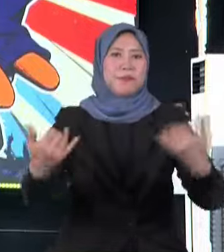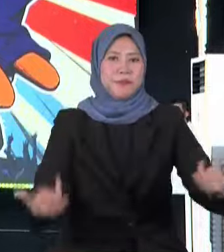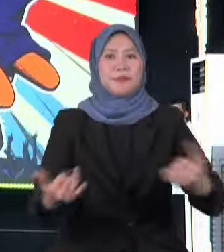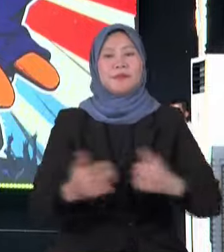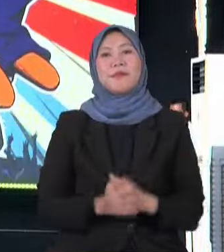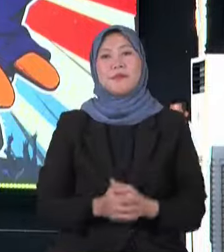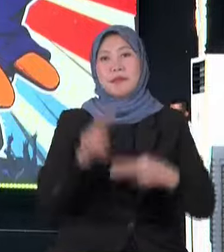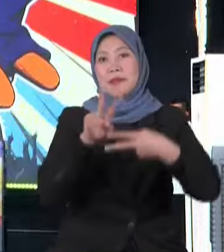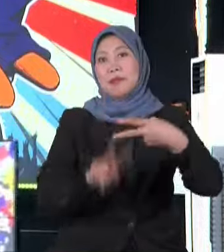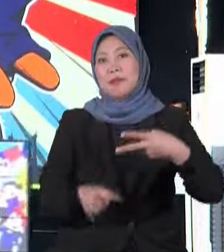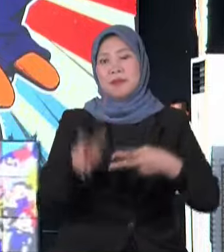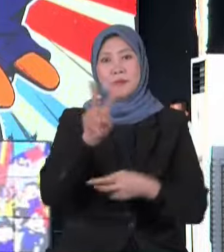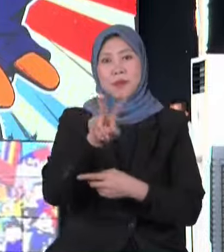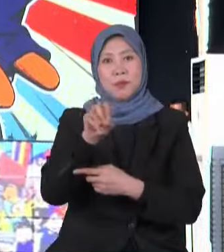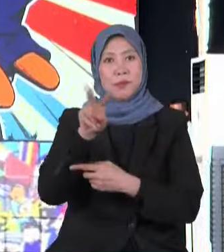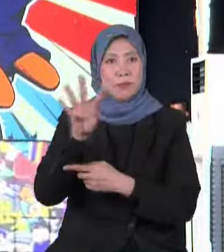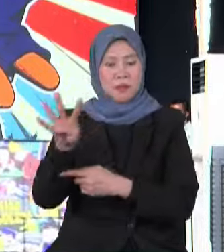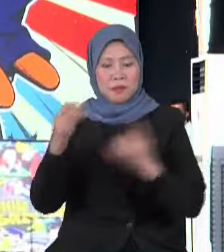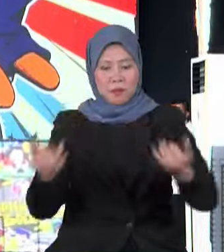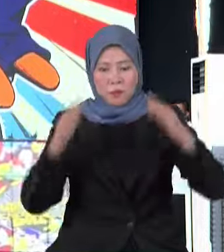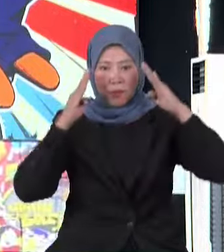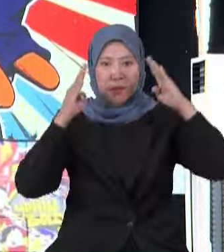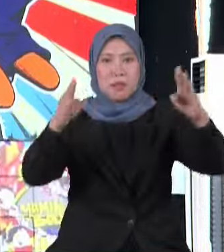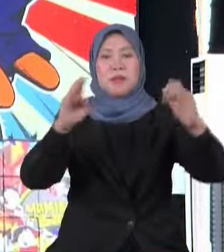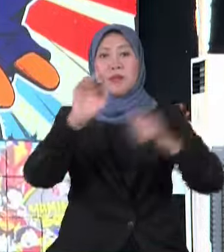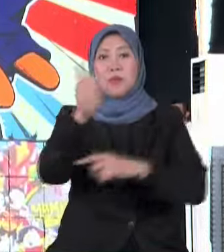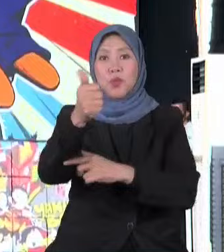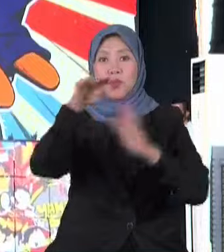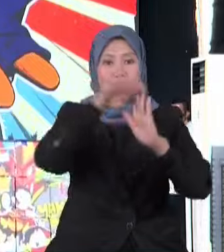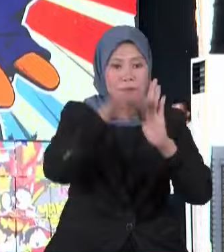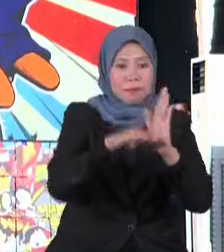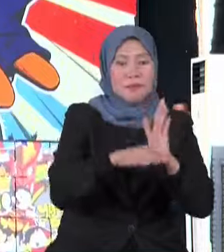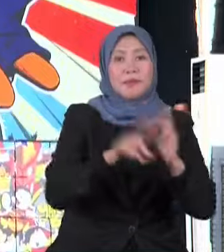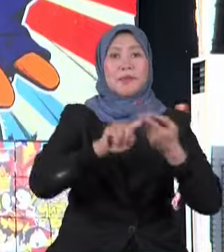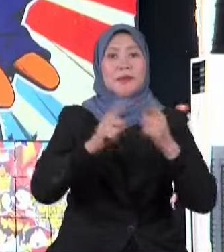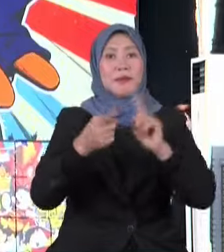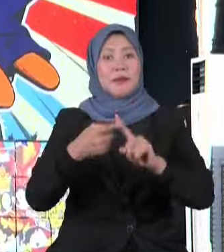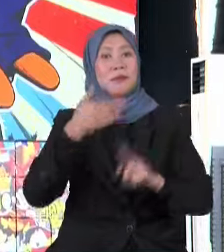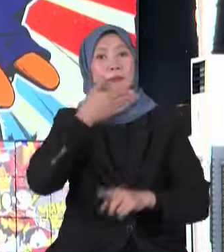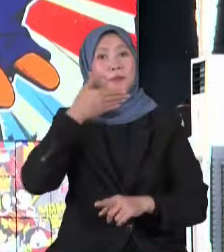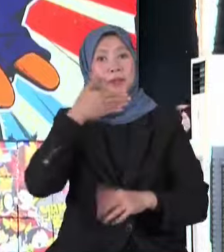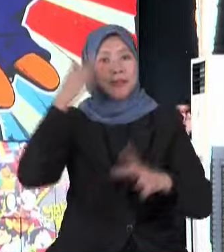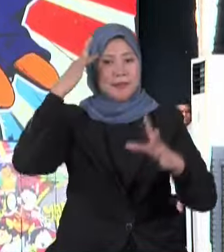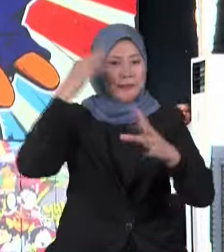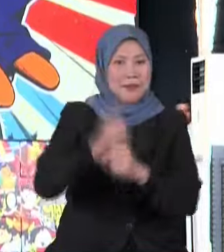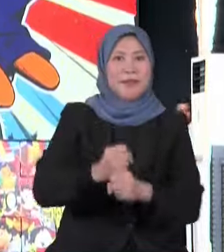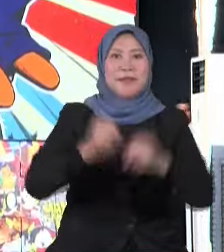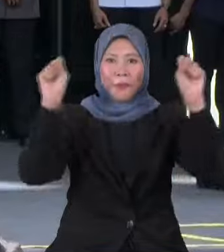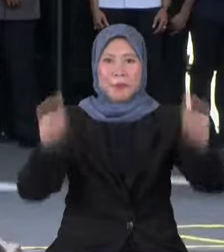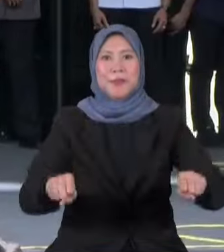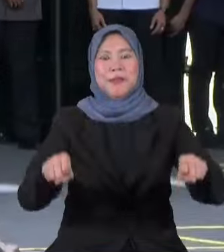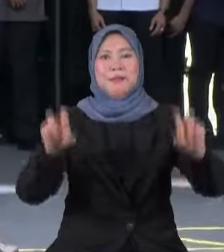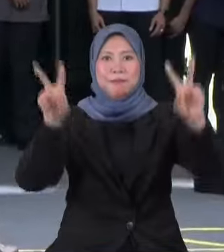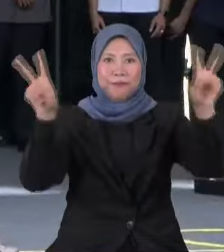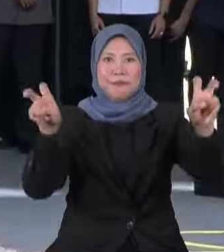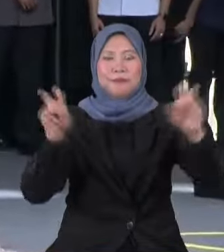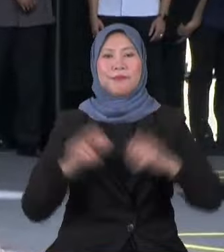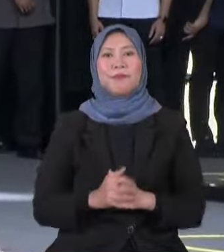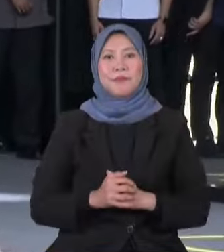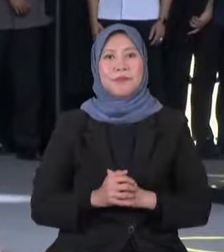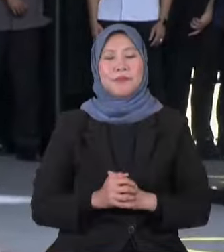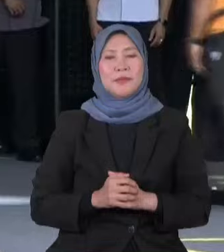HBN 2024 memfokuskan kepada 10 gaya hidup rakan muda yang bertemakan Yakin Boleh. Kesinambungan